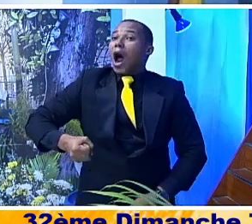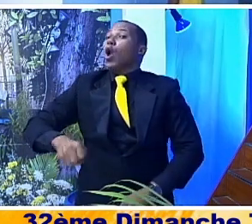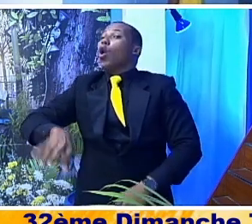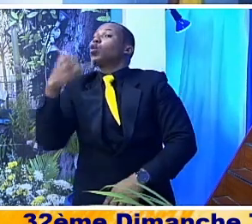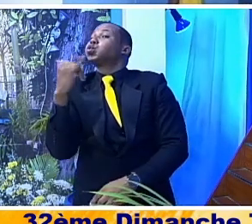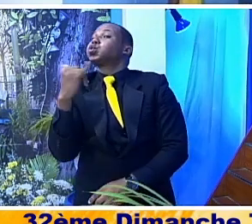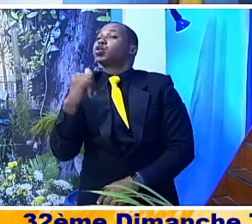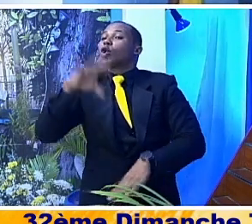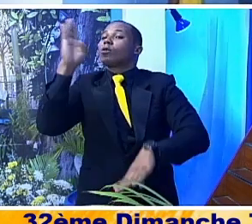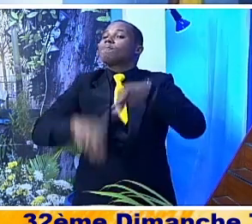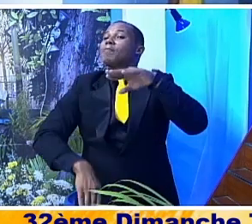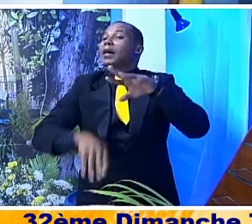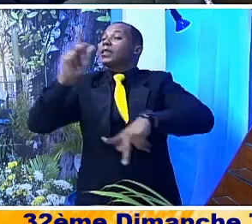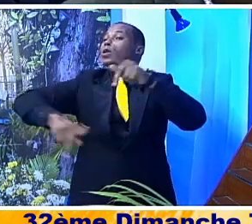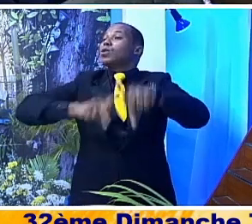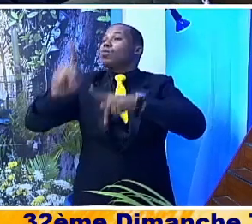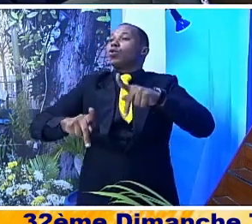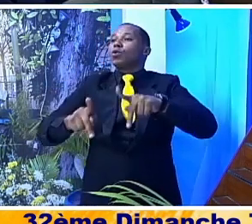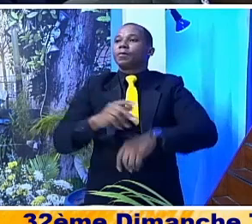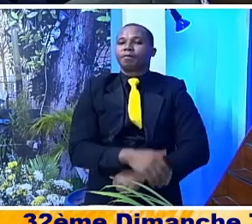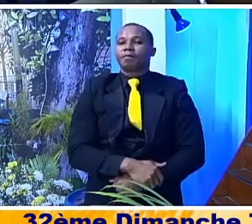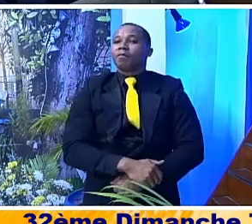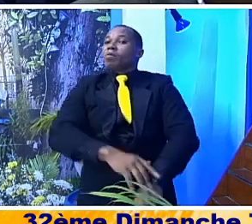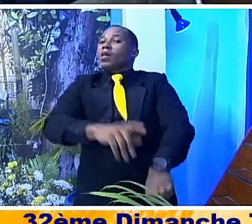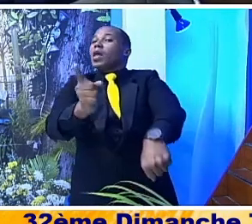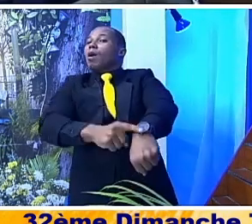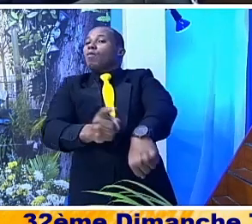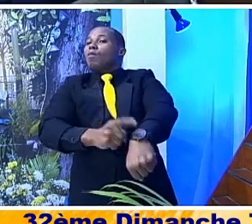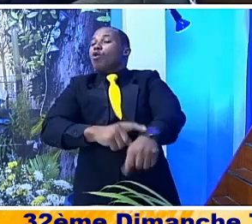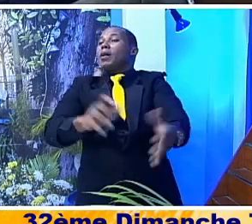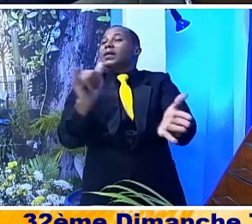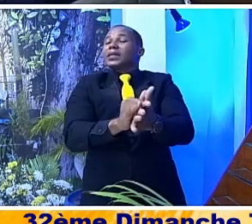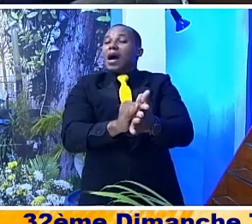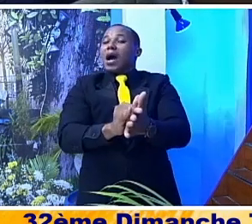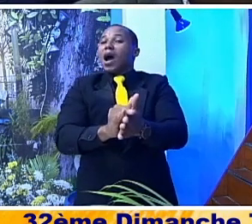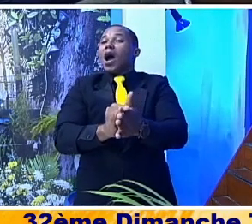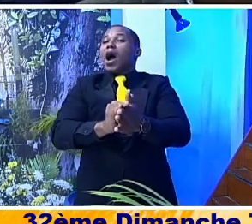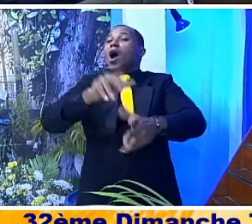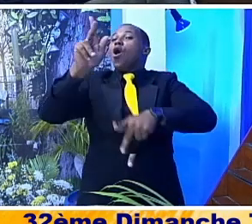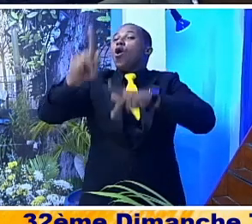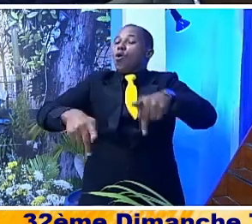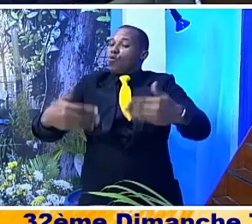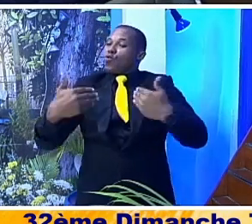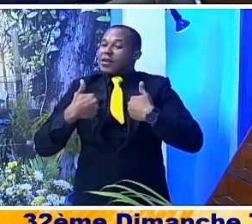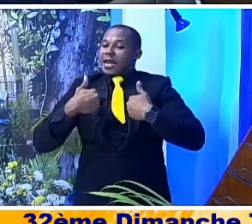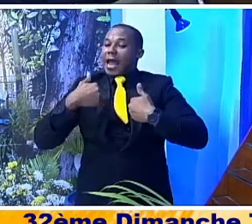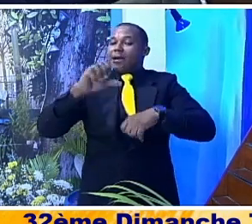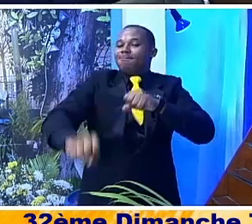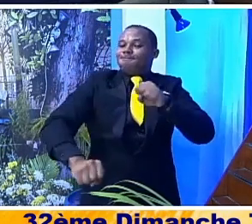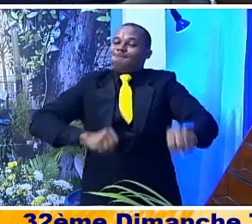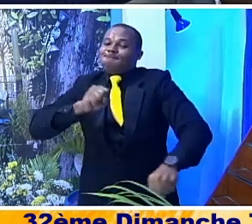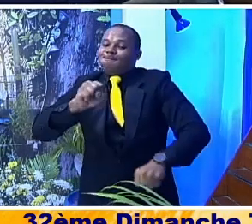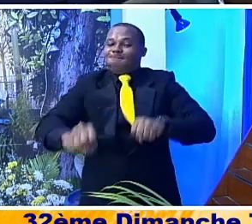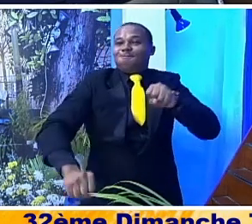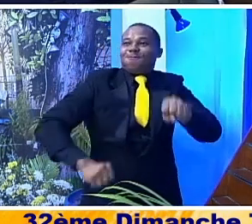mouns. C'est dans le contexte. Côté si on a été contre bicyclette, qu'on y est là, ou t'as mené